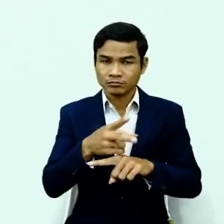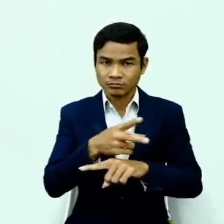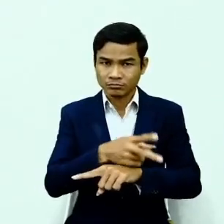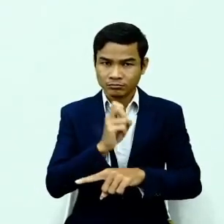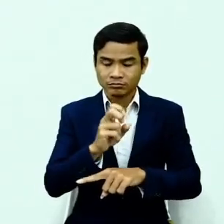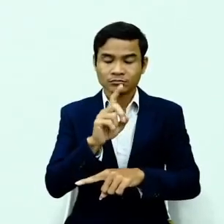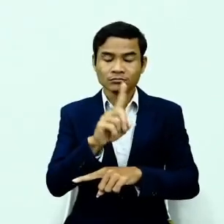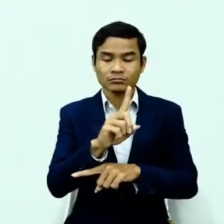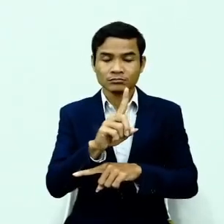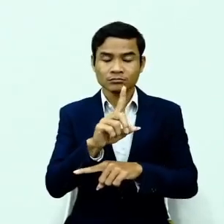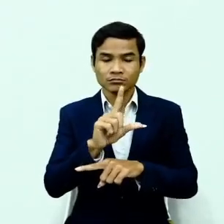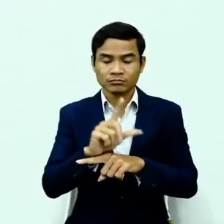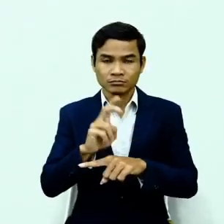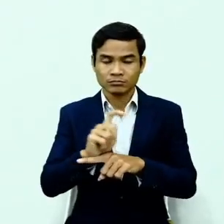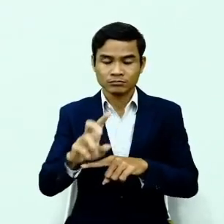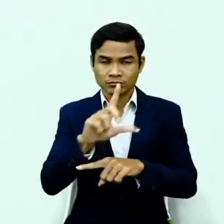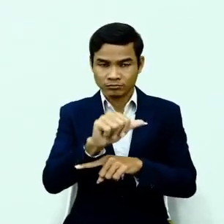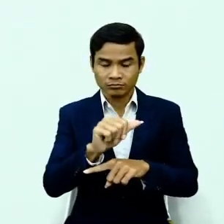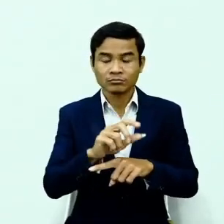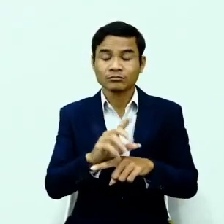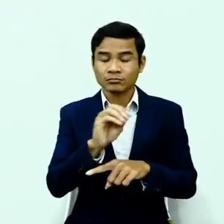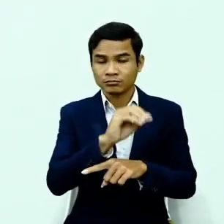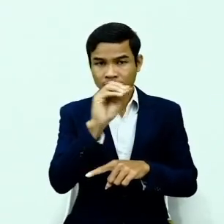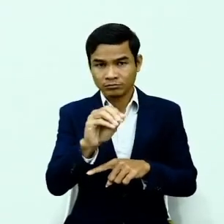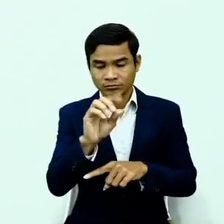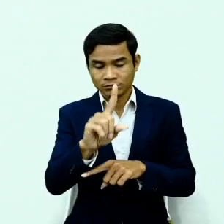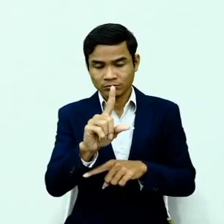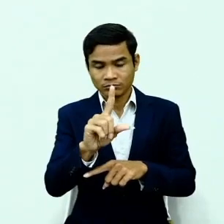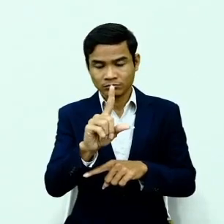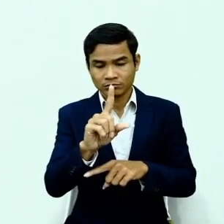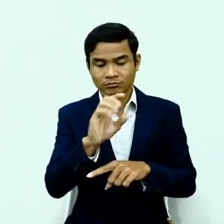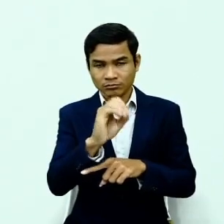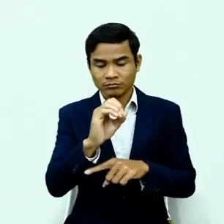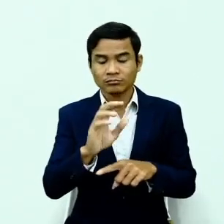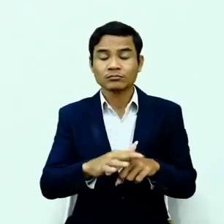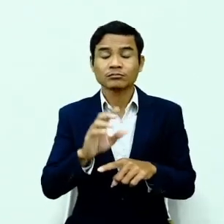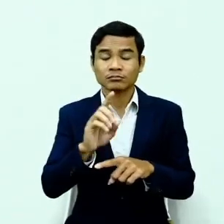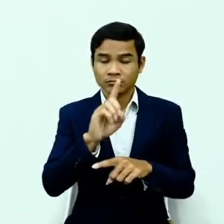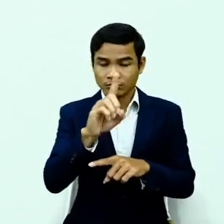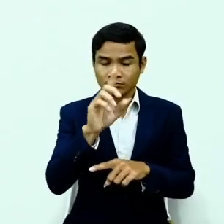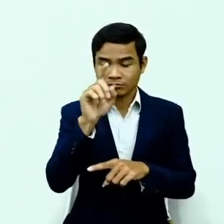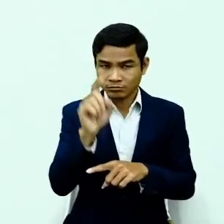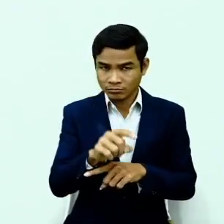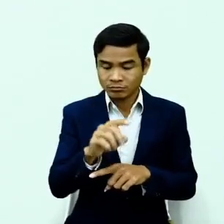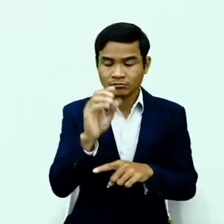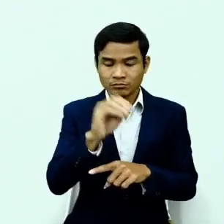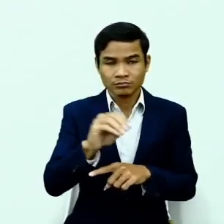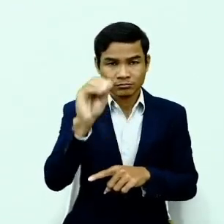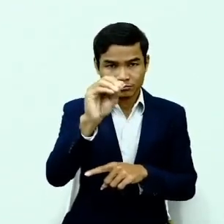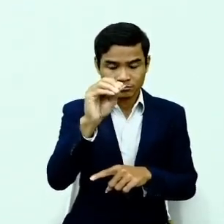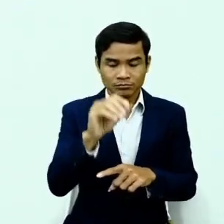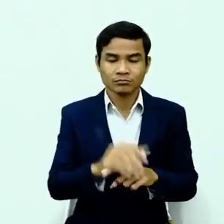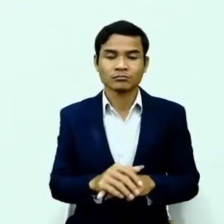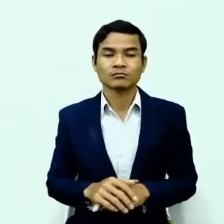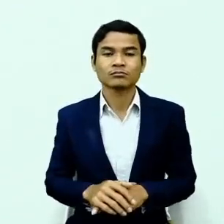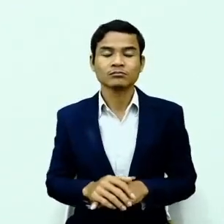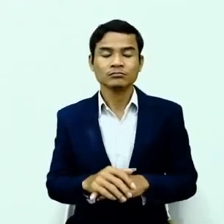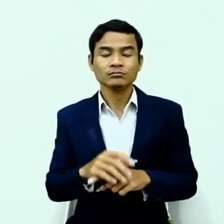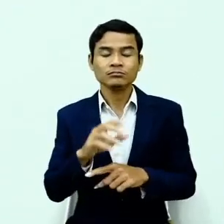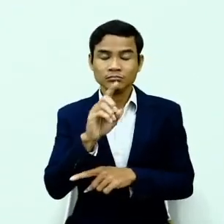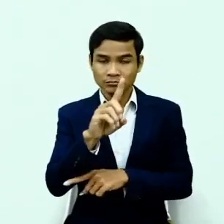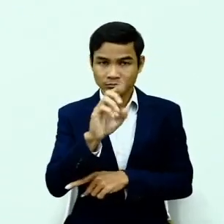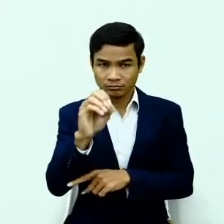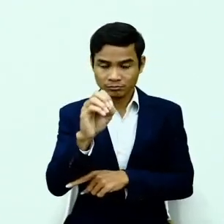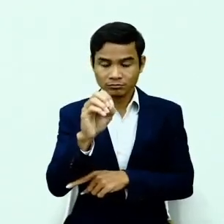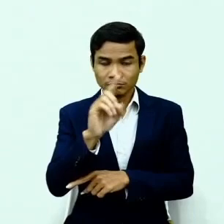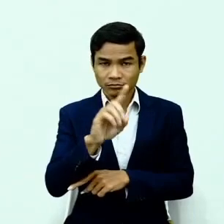mũi ai kịch chơi ở mũi mình xà xôn chà mũi để chơi bán tăng là lịch xôn rồi dưng cho để xôn lực vì một tăng thẳng lên nè chứ nhiều bán chùm nó